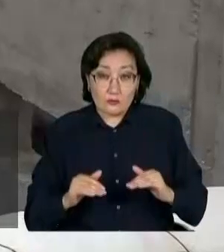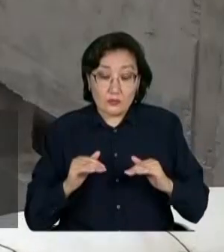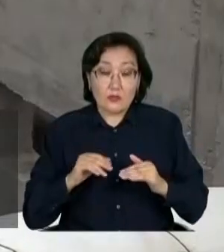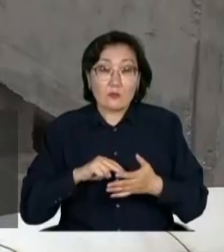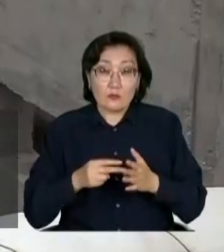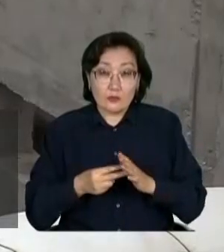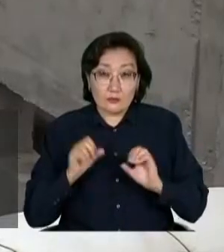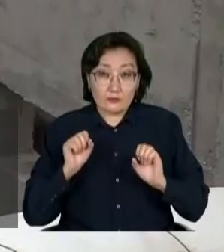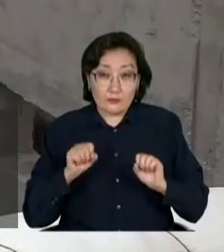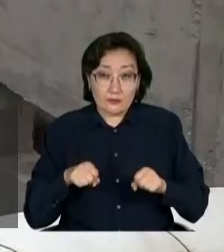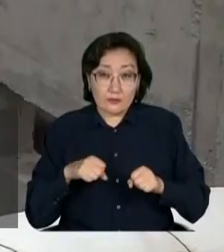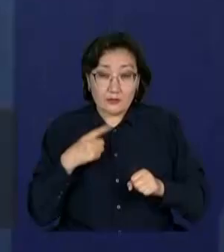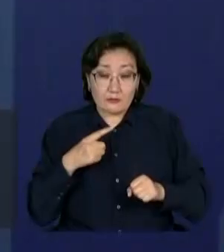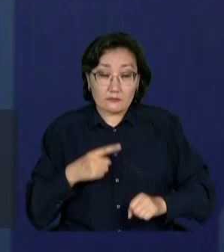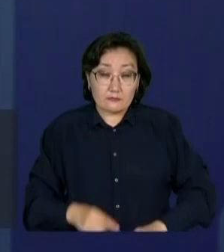төмендетуге болатынын айтады.